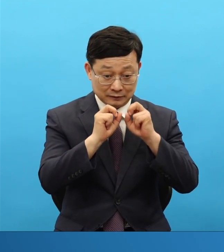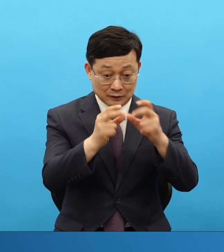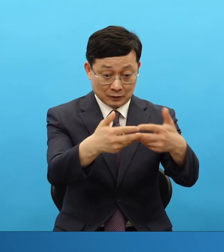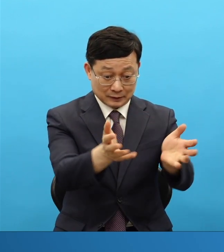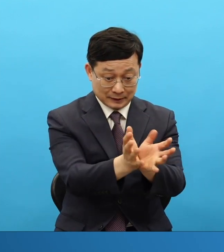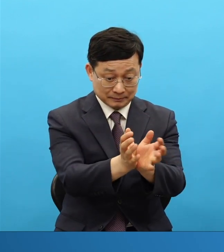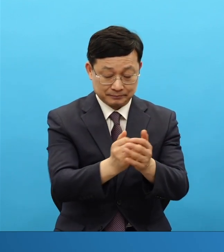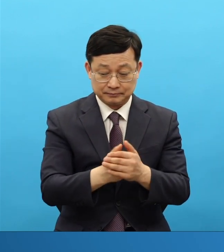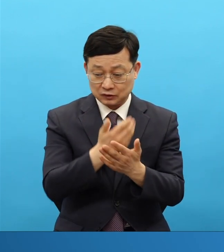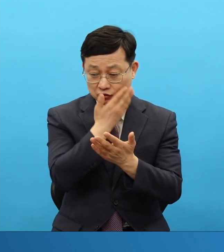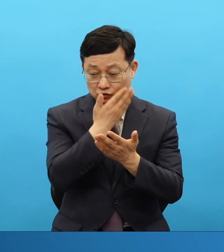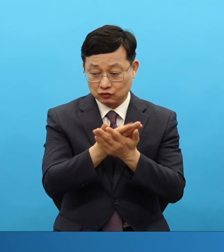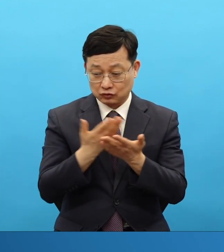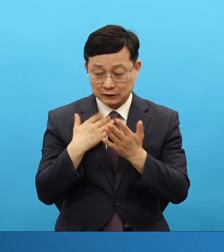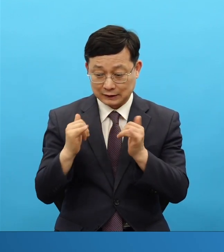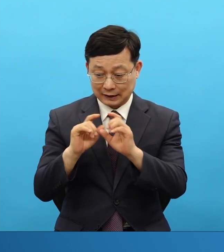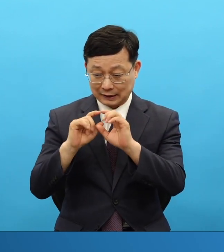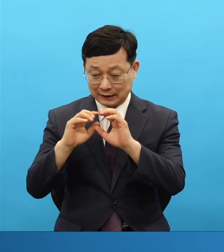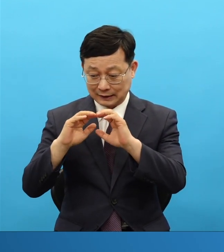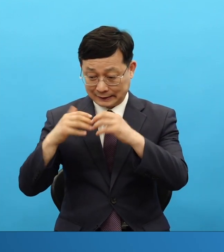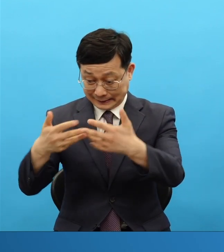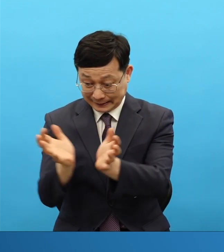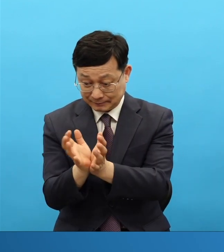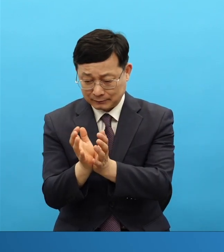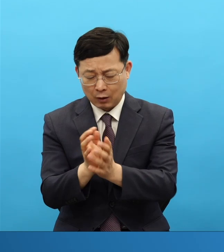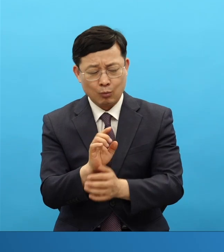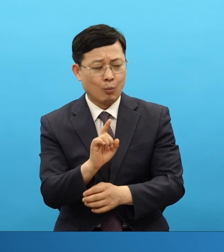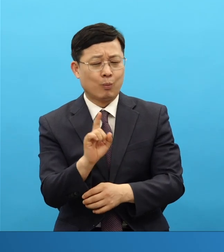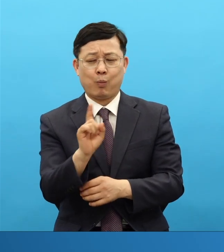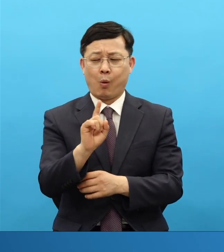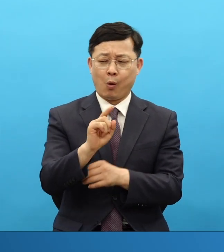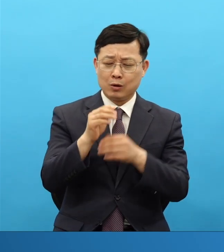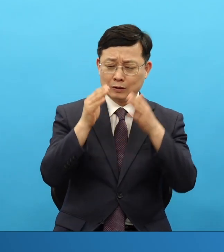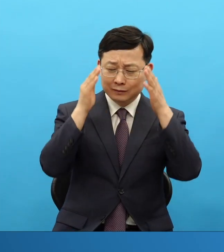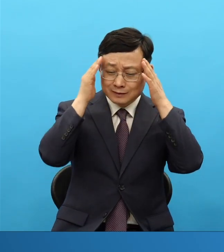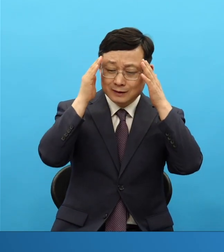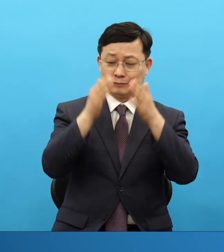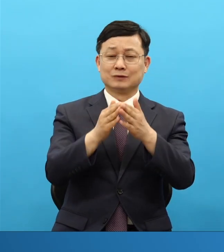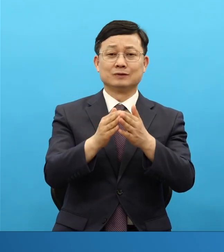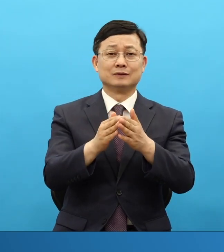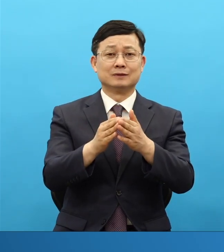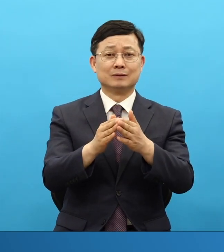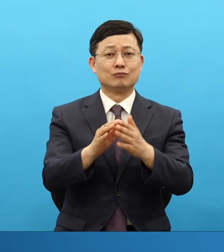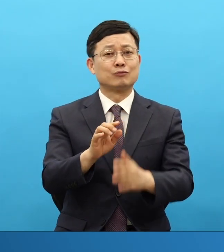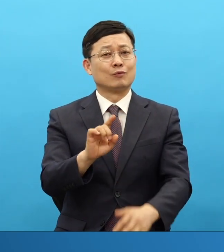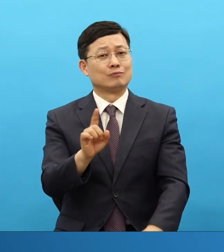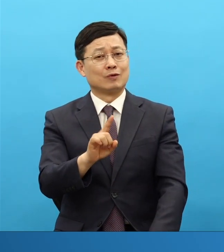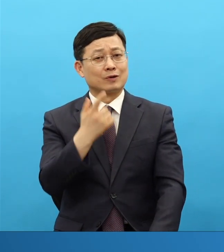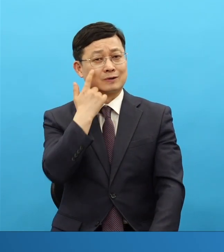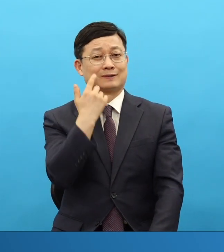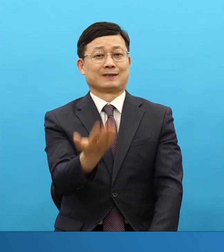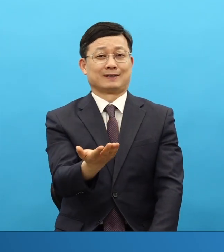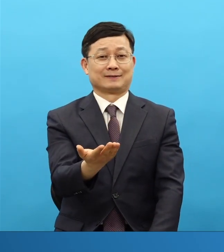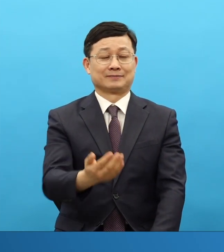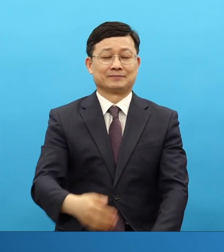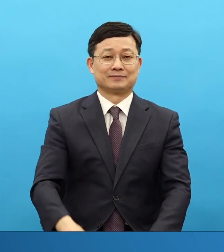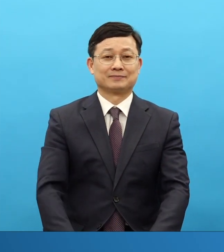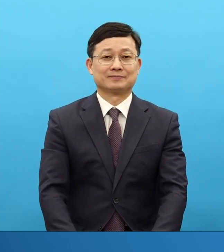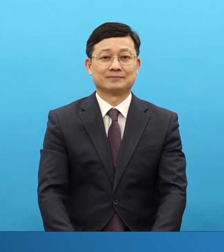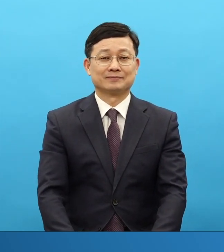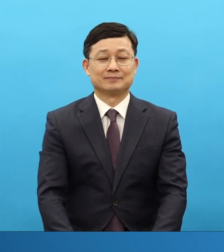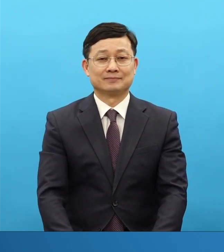집중한다면 어디다 해야 되느냐? And in the future, for our 이쪽에 business people as well as our church officers, if you must concentrate, what are you going to concentrate on?